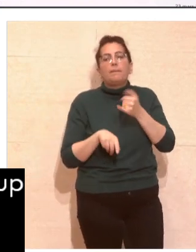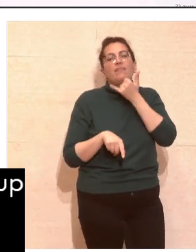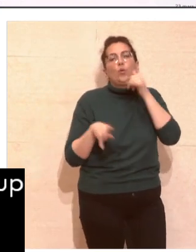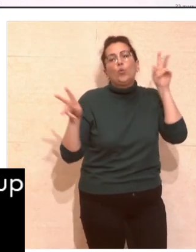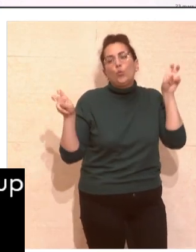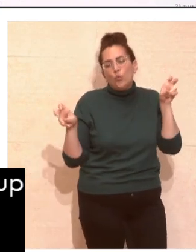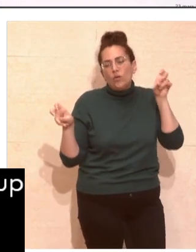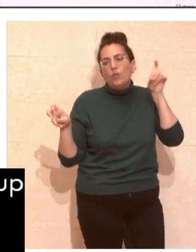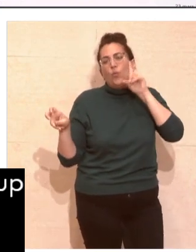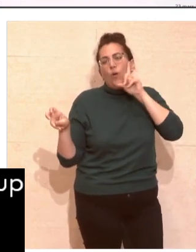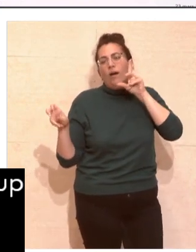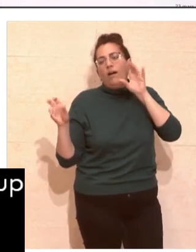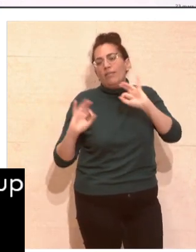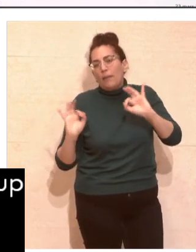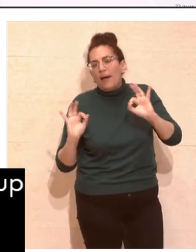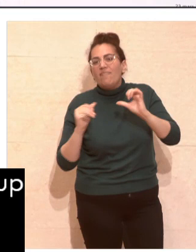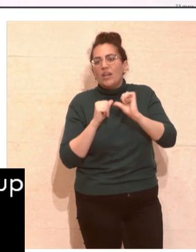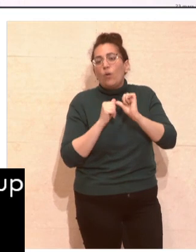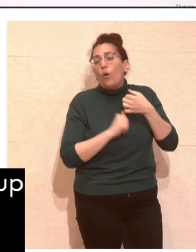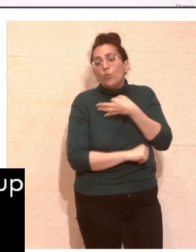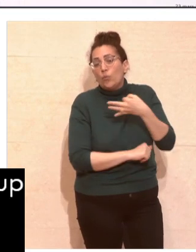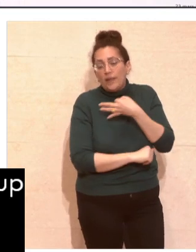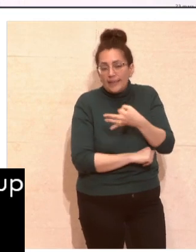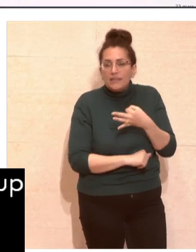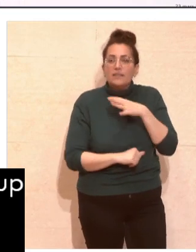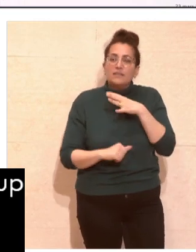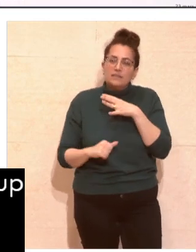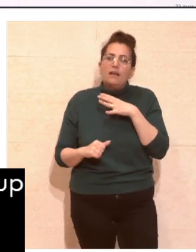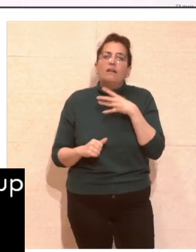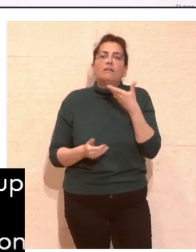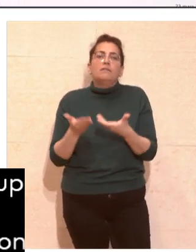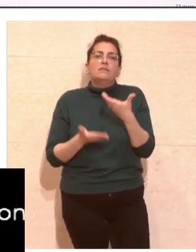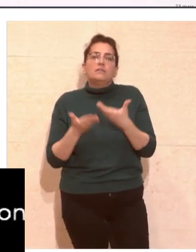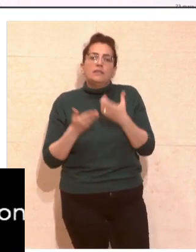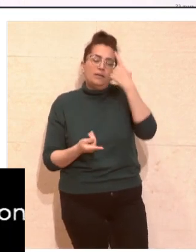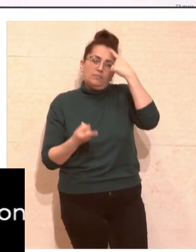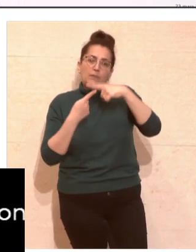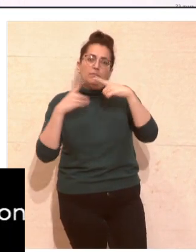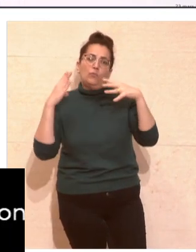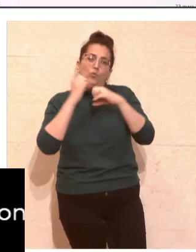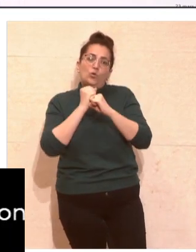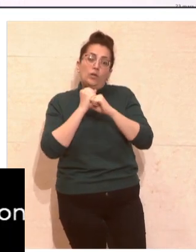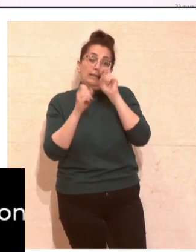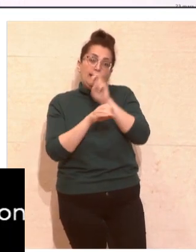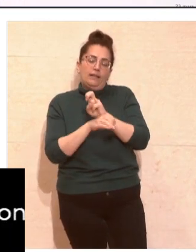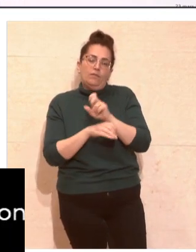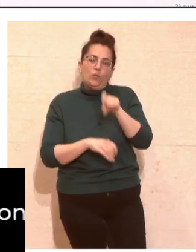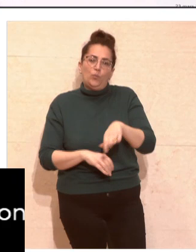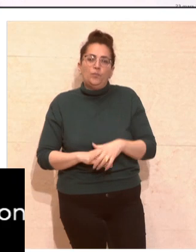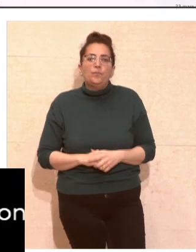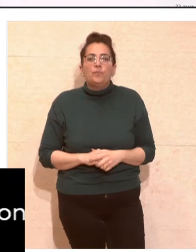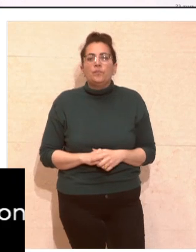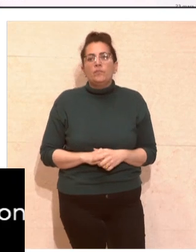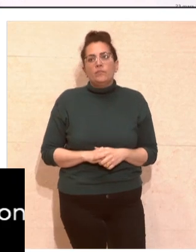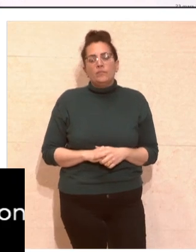et donc en fait, on a des sortes de fluctuations et on n'a pas une stabilité de l'attention, on ne peut pas avoir une attention soutenue. Alors, ce qui est très